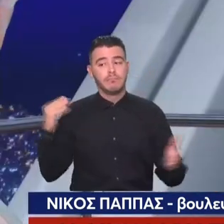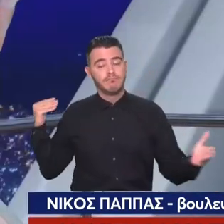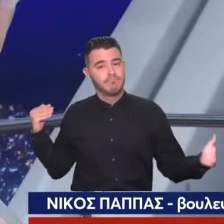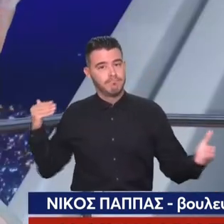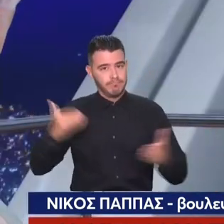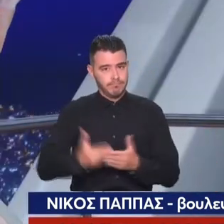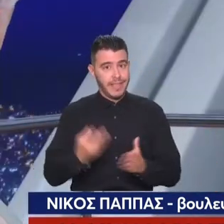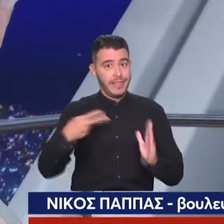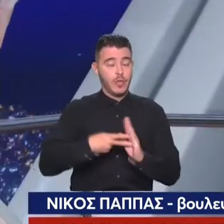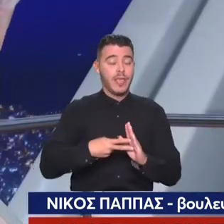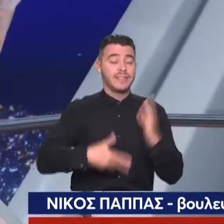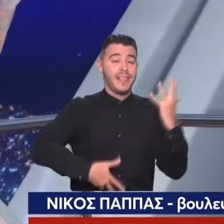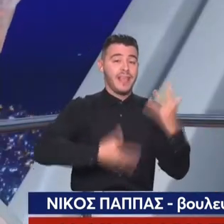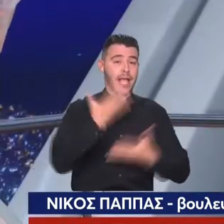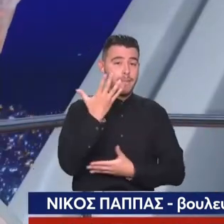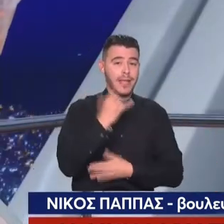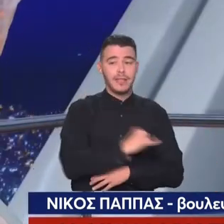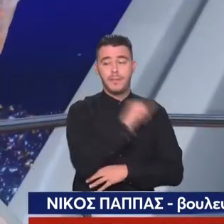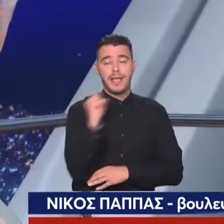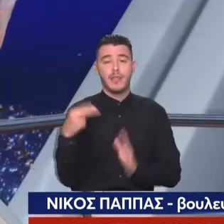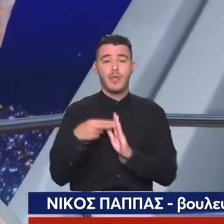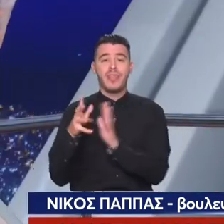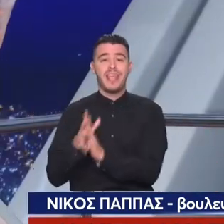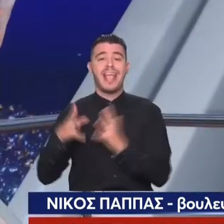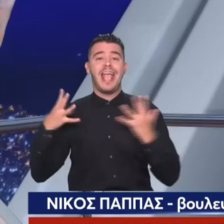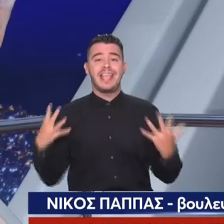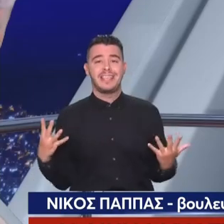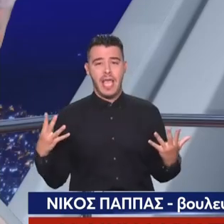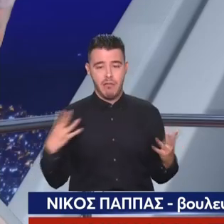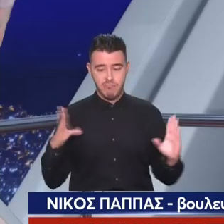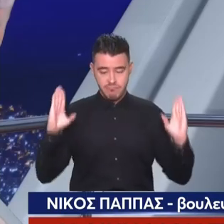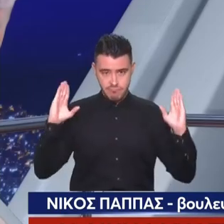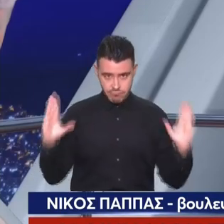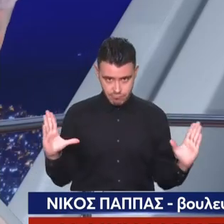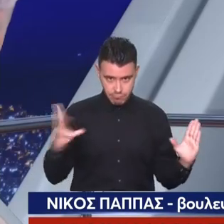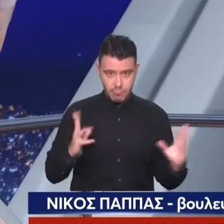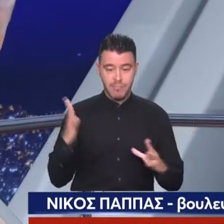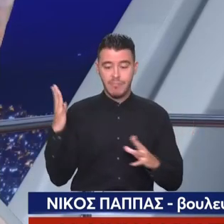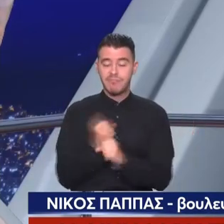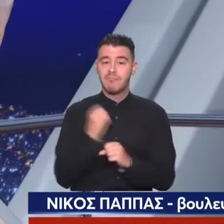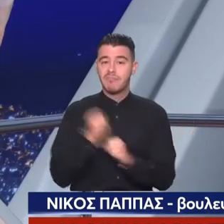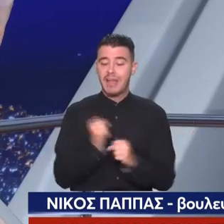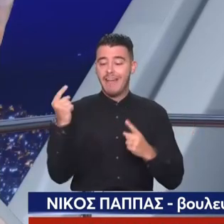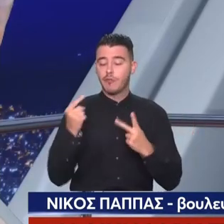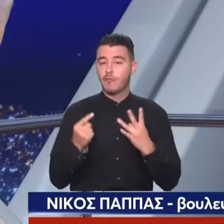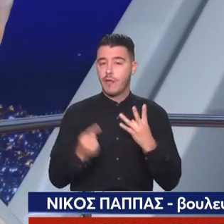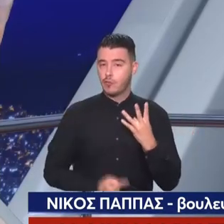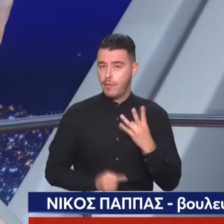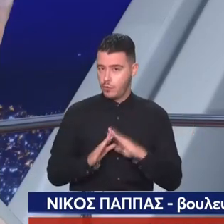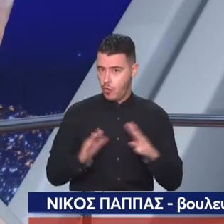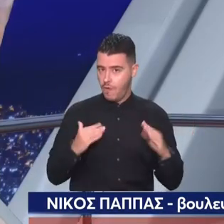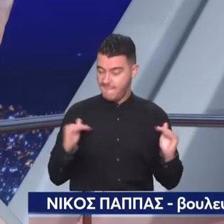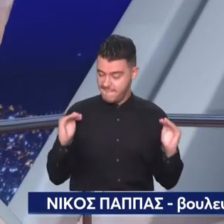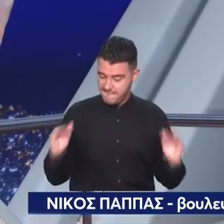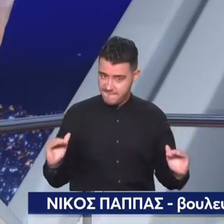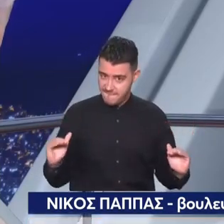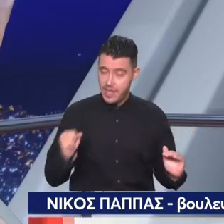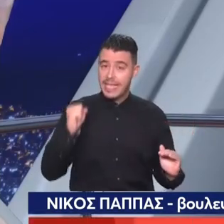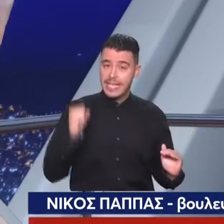διακυβέρνησης 2015-2019 και δεν μπορούμε να παρεκκλίνουμε από το διεθνές δίκαιο. Αυτό είναι μια σαφής αιχμή προς την κυβέρνηση